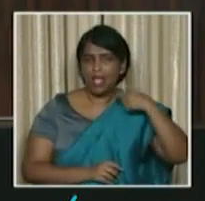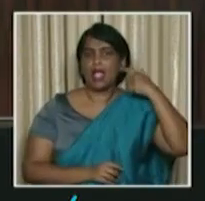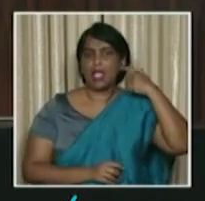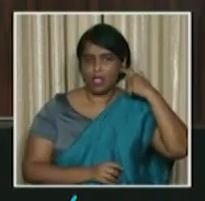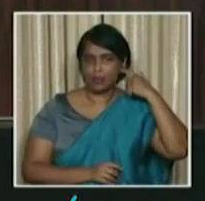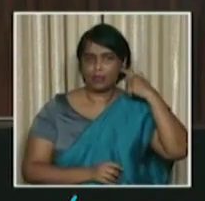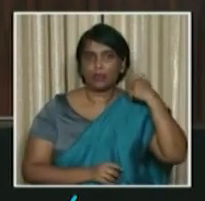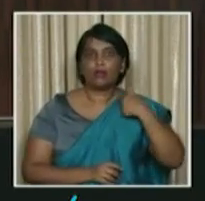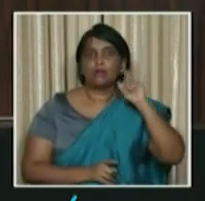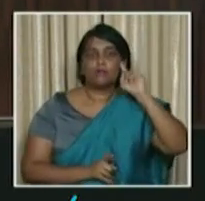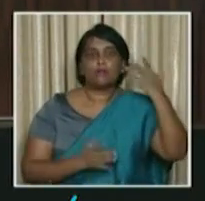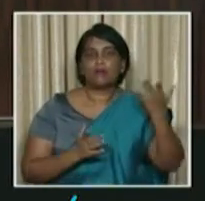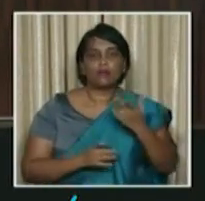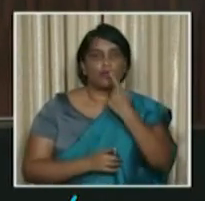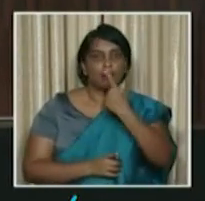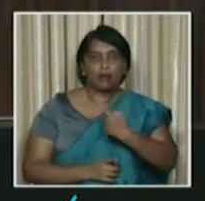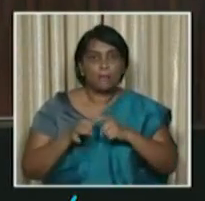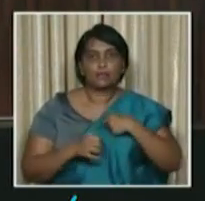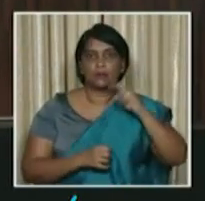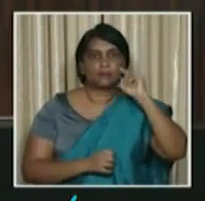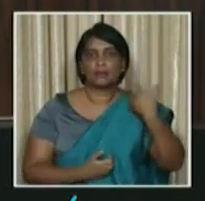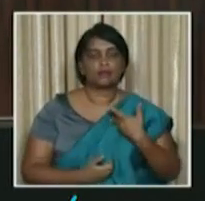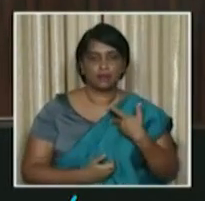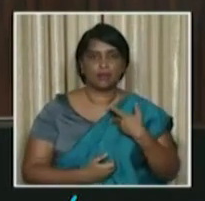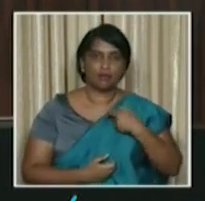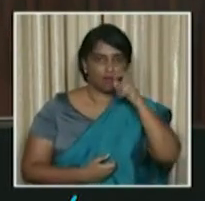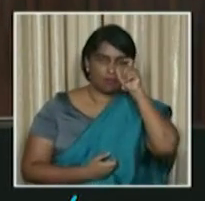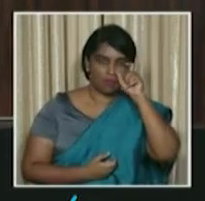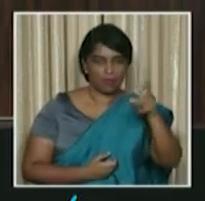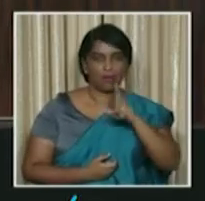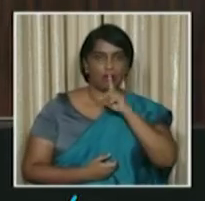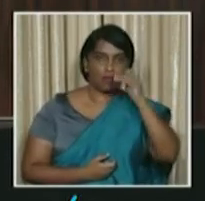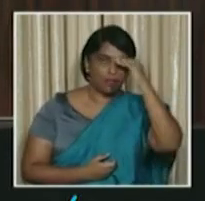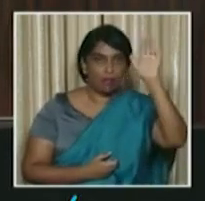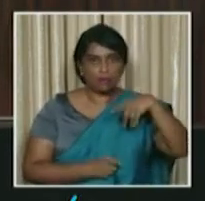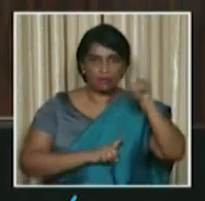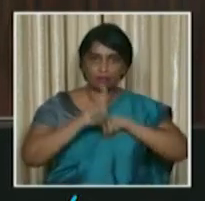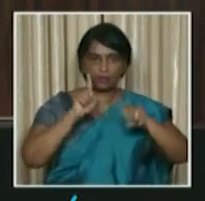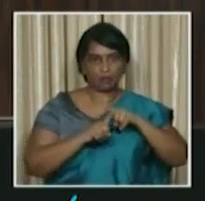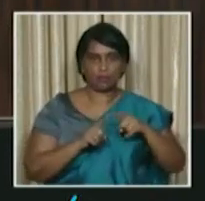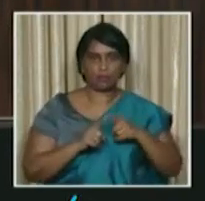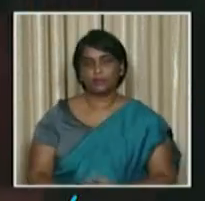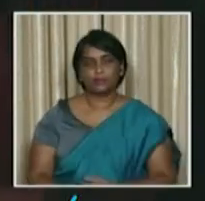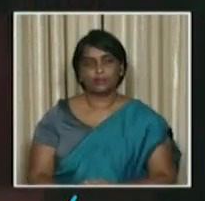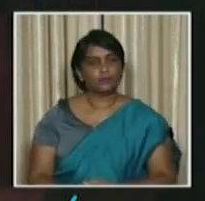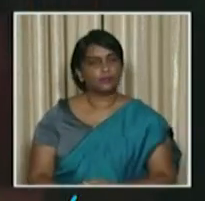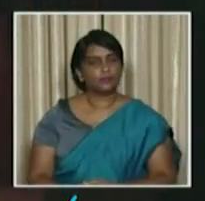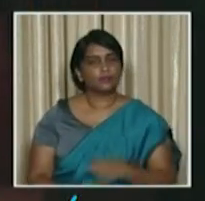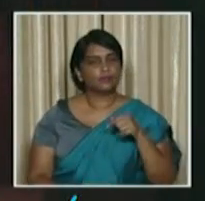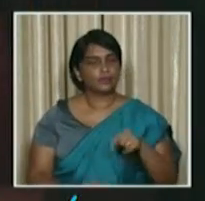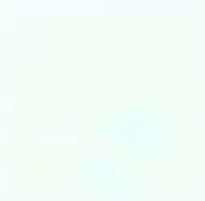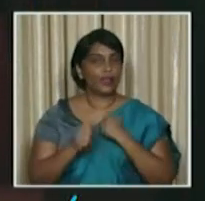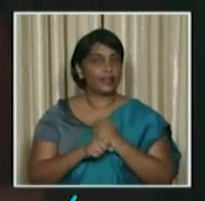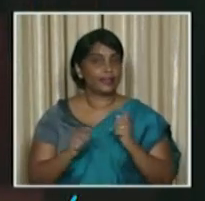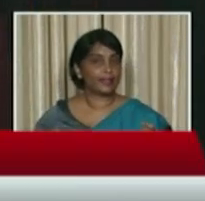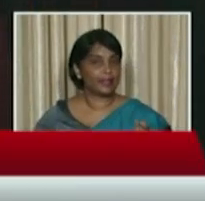මම ඇත්තටම දැනගෙන හිටියේ නෑ ඔබතුමා මතු කරන ප්‍රශ්නය. මේ පිළිබඳ විමසලා කතා නැගතුමා තාම සාකච්ඡා කරලා ඒ පිළිබඳ අවශ්‍ය තීරණය ලබා දෙන්න. දැන් ලිට්‍රෝ ගෑස්